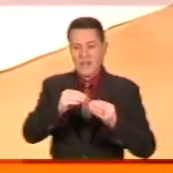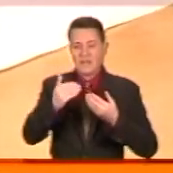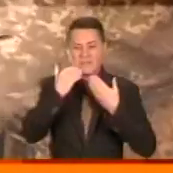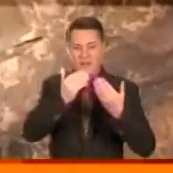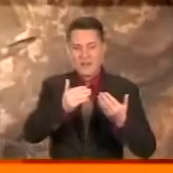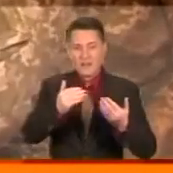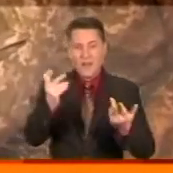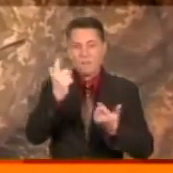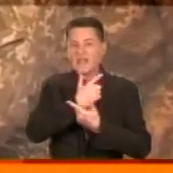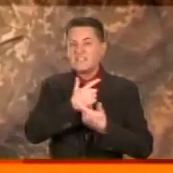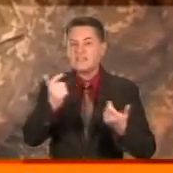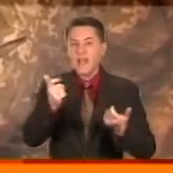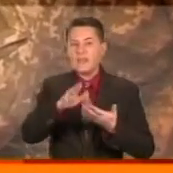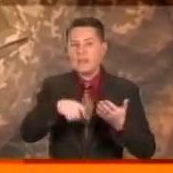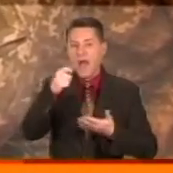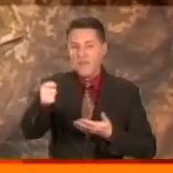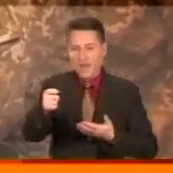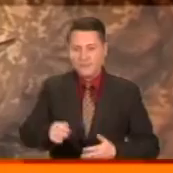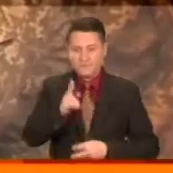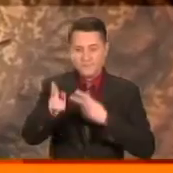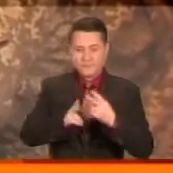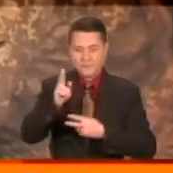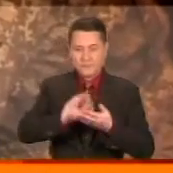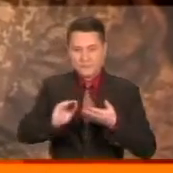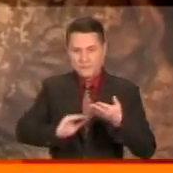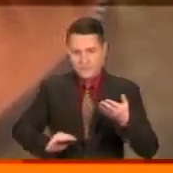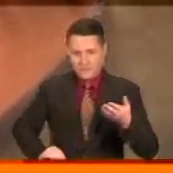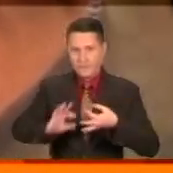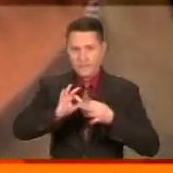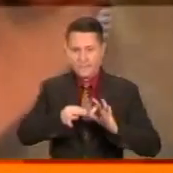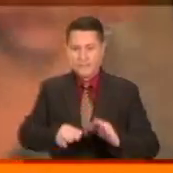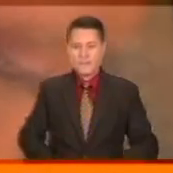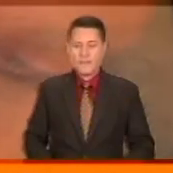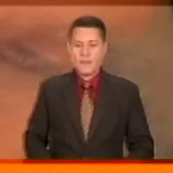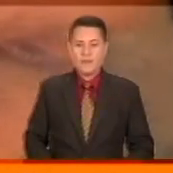так? Наступає 2 сантиметри. Ну, спіши, не нервуйся.